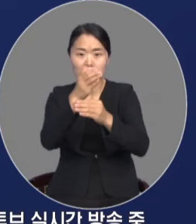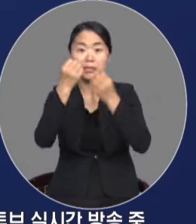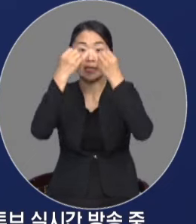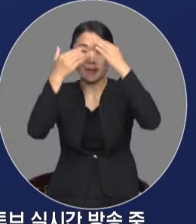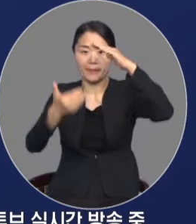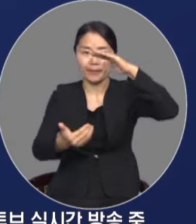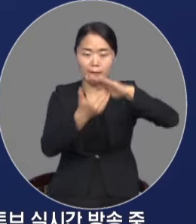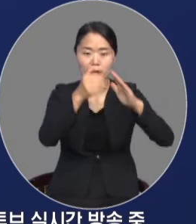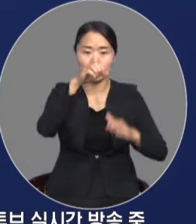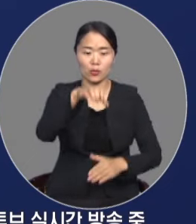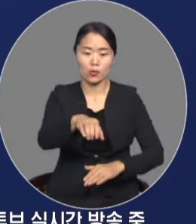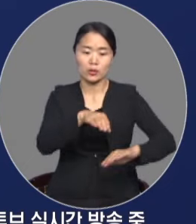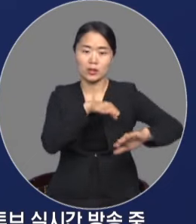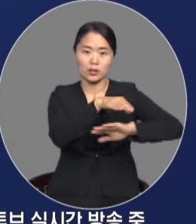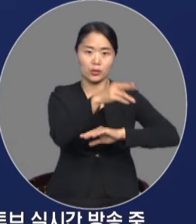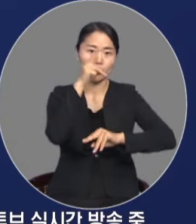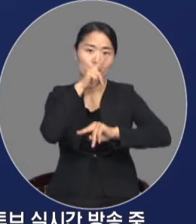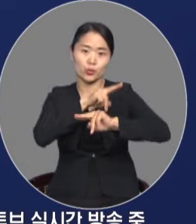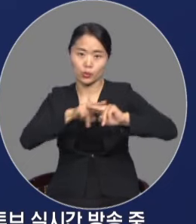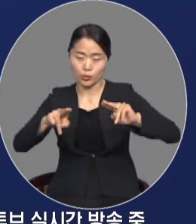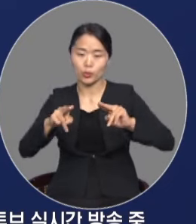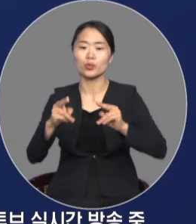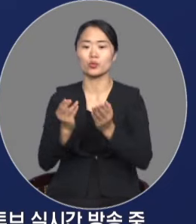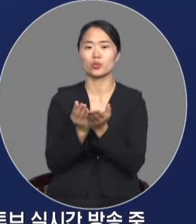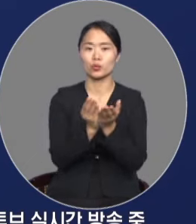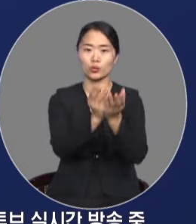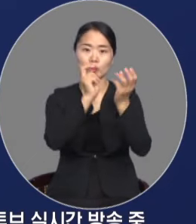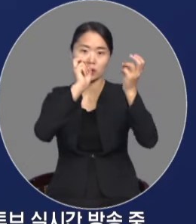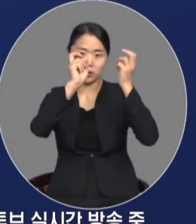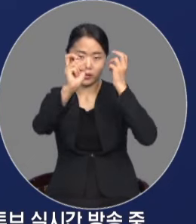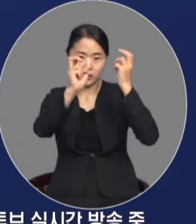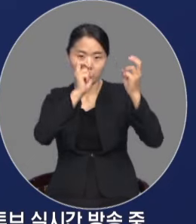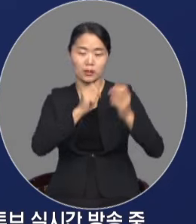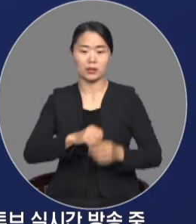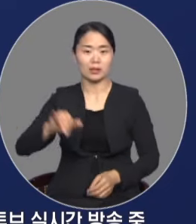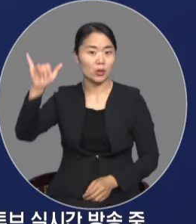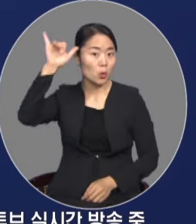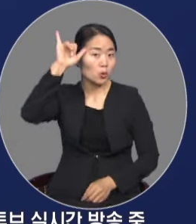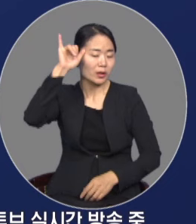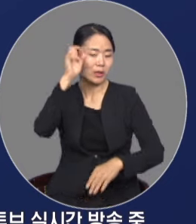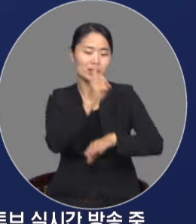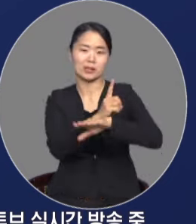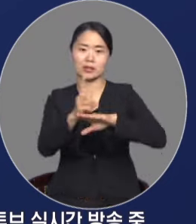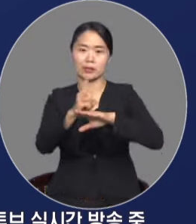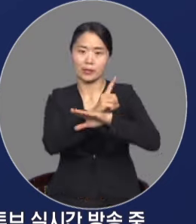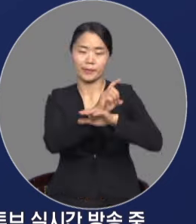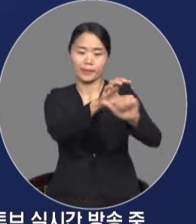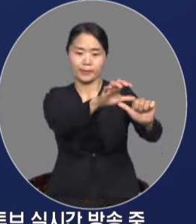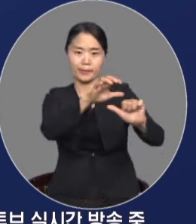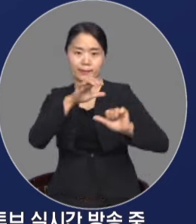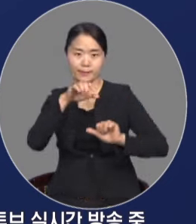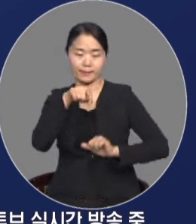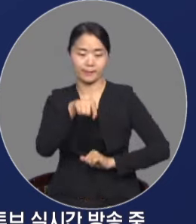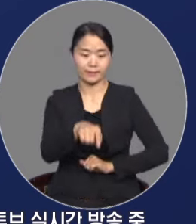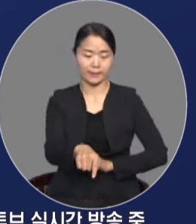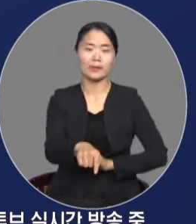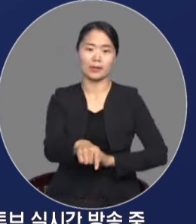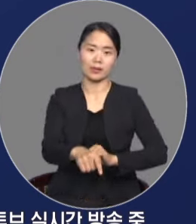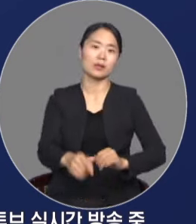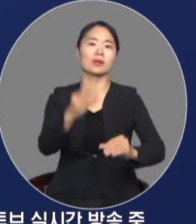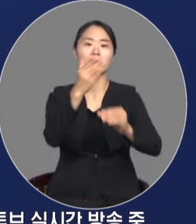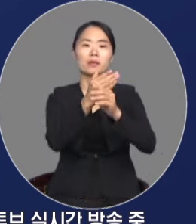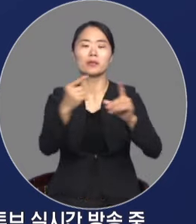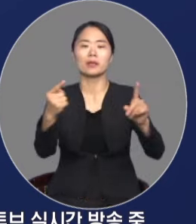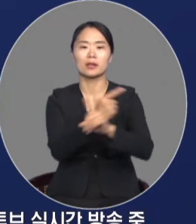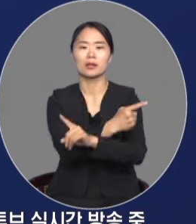지구는 자동차와 조선, 석유화학 등의 주력 산업에 인공지능과 디지털 등을 접목시켜 체질을 개선하게